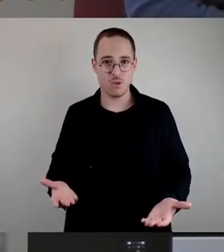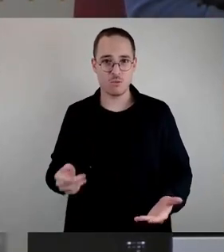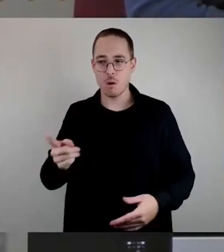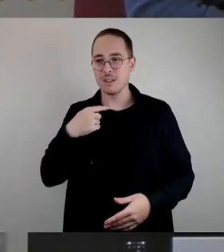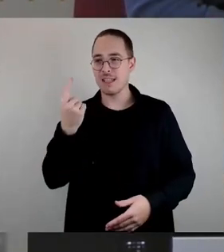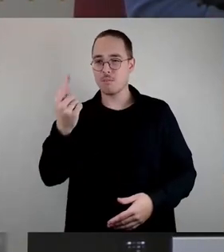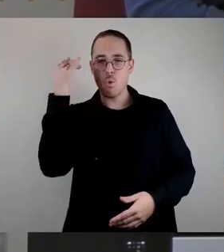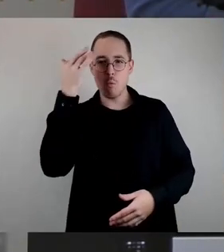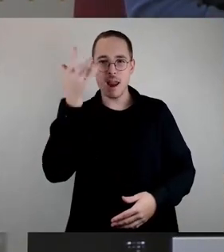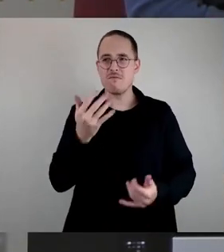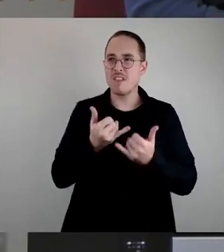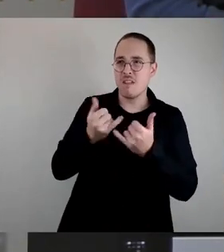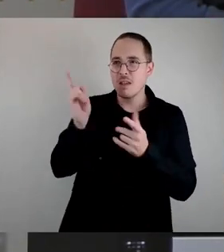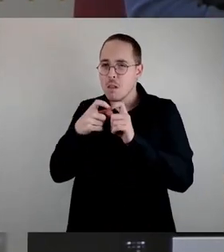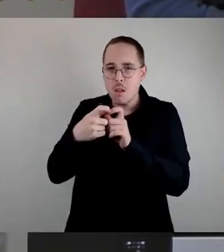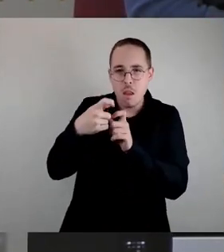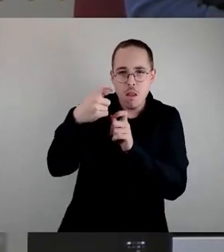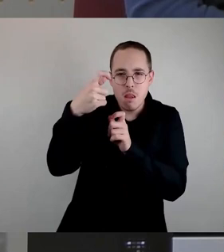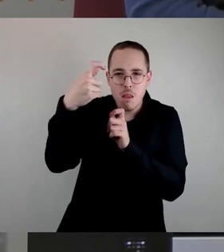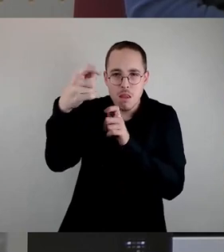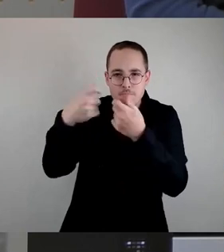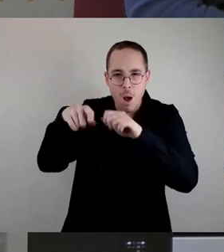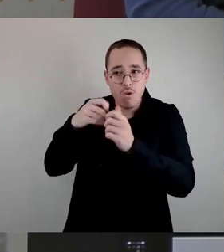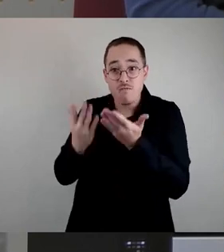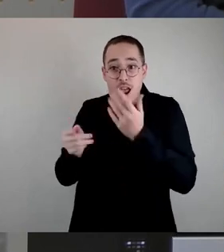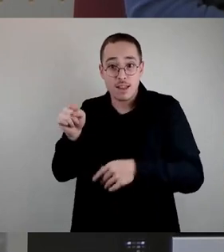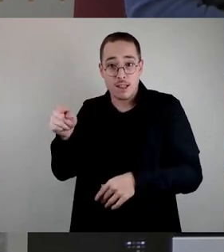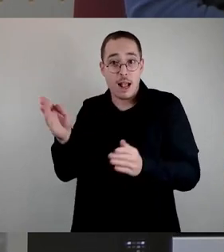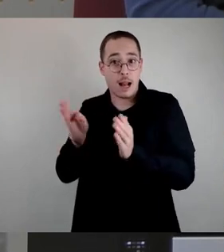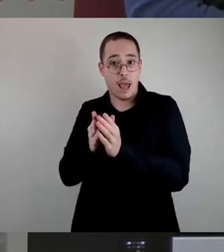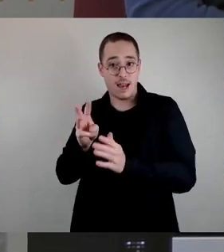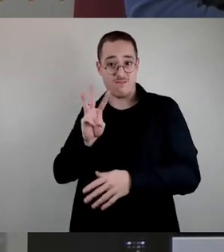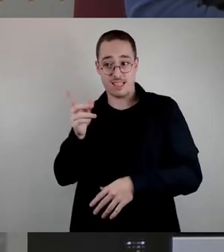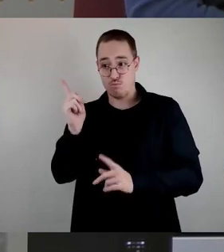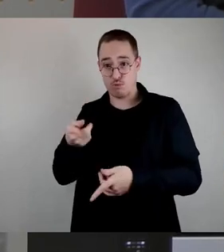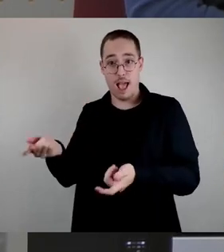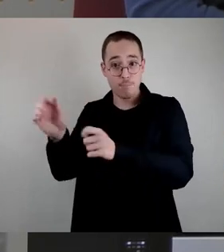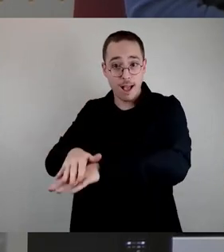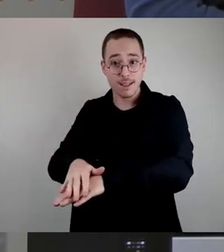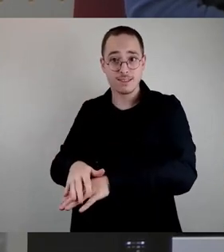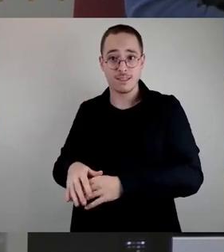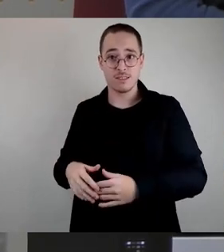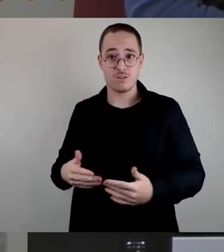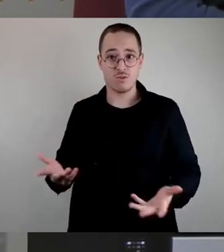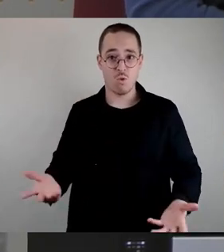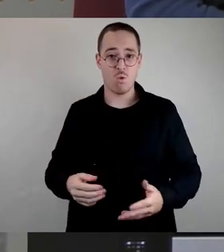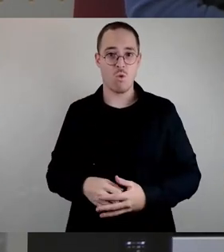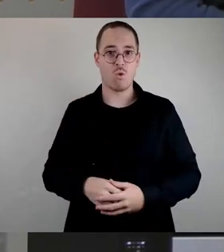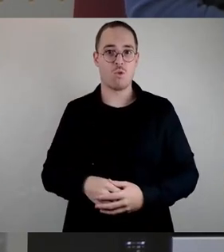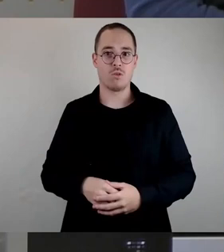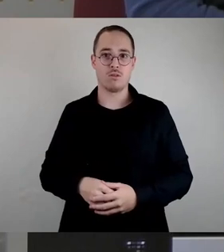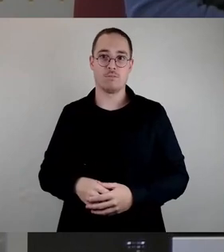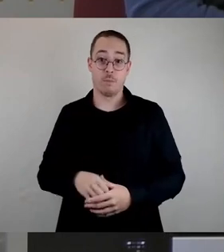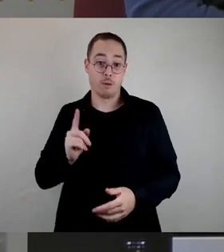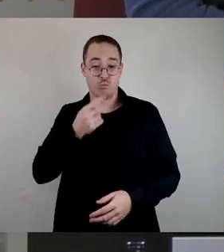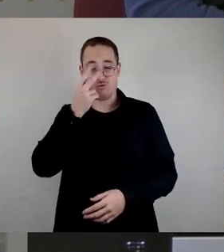Watzke auch abreißen. Also das ist alles ganz spannend, weil man muss sich ja mal vor Augen führen, dass daran hat sich nie etwas geändert,